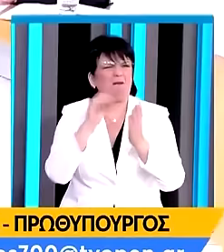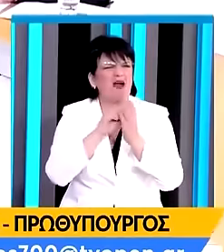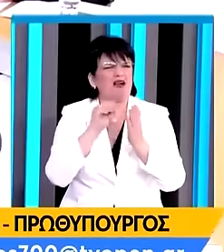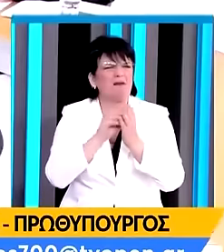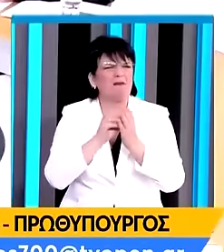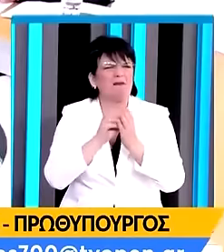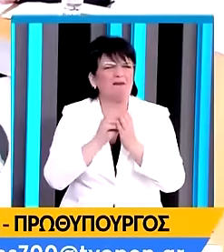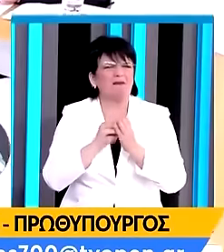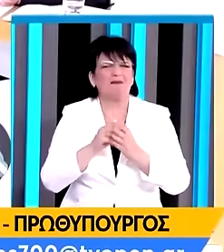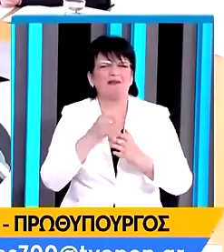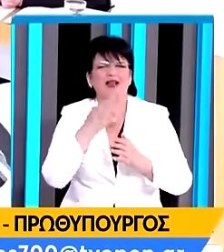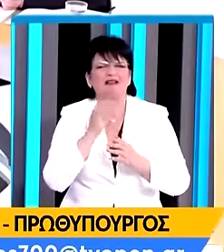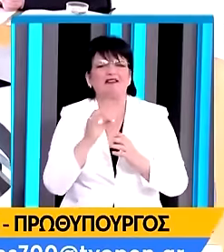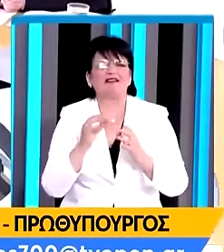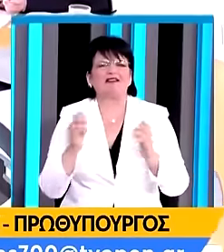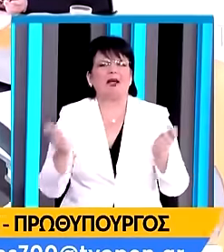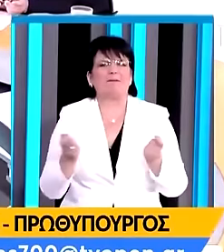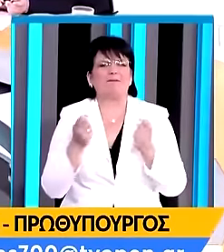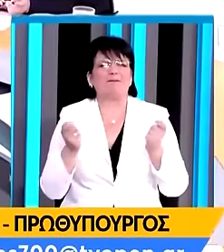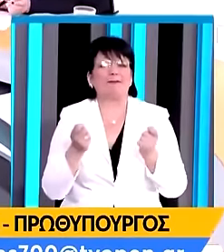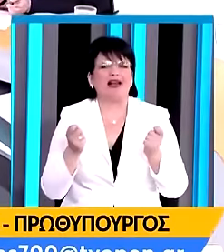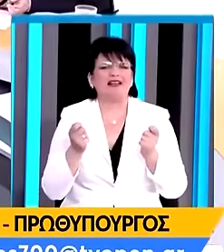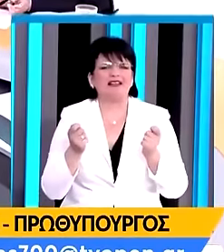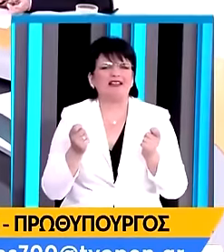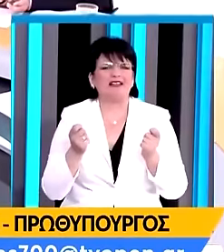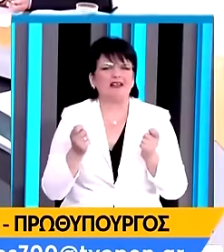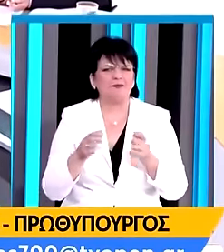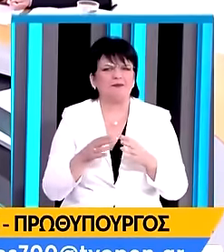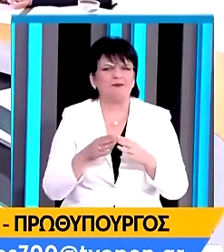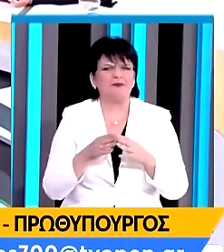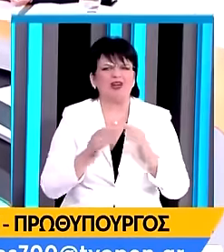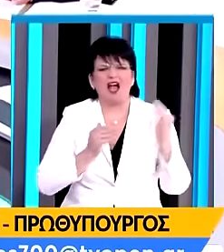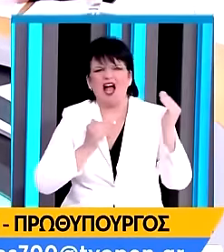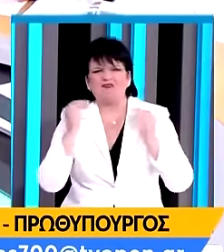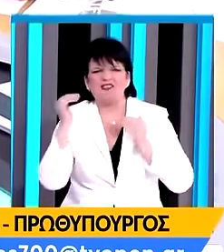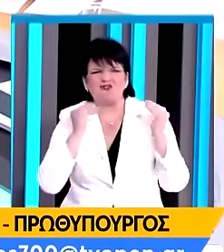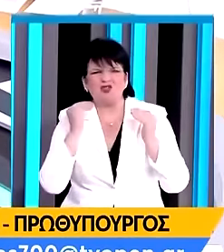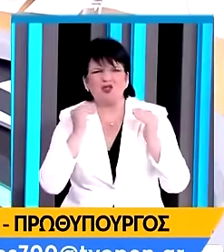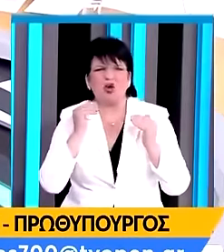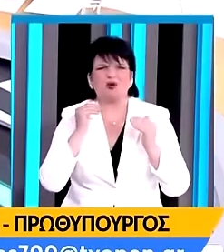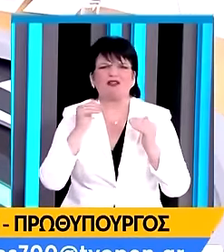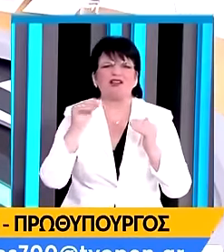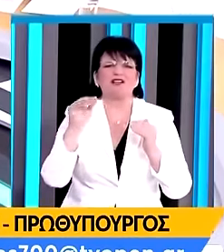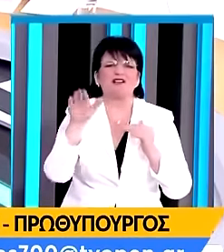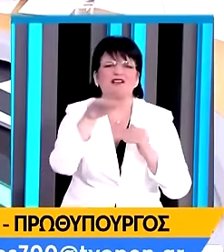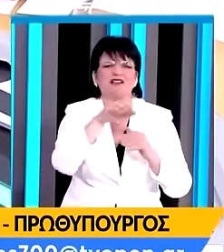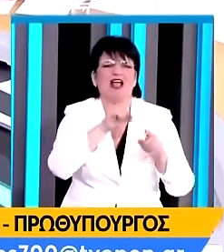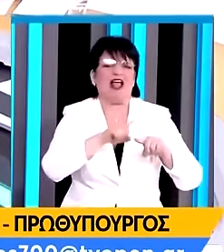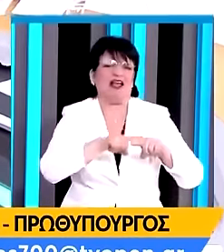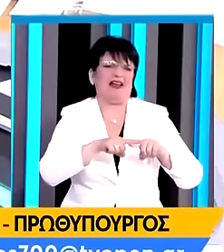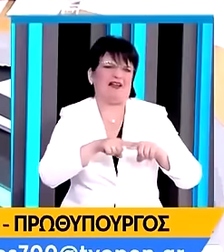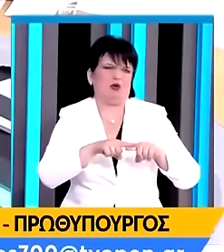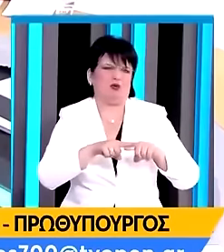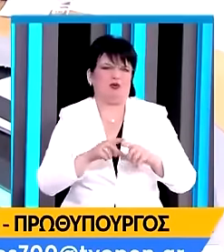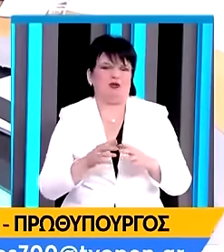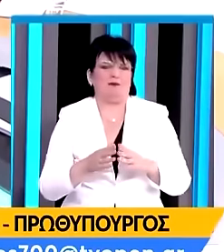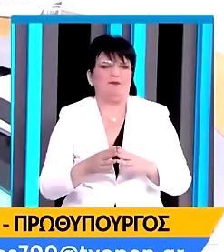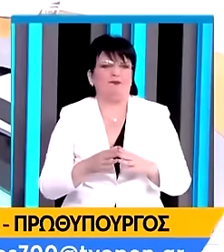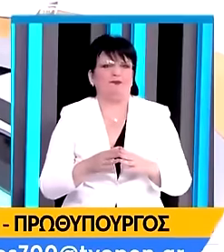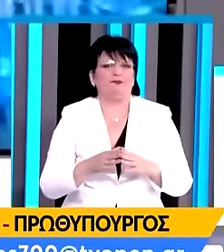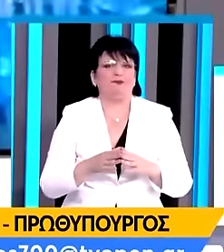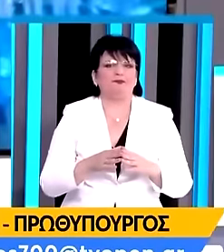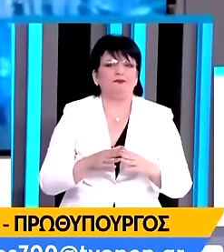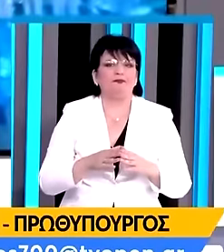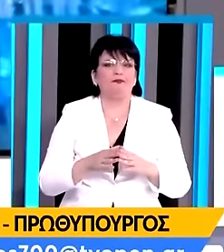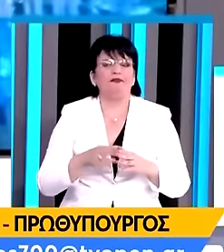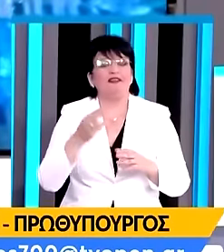μια προσβλητική για την πατρίδα μας ρητορική, αμφισβητώντας ουσιαστικά την ίδια την ελληνικότητα της Μακεδονίας. Ώστε με την πολιτεύση πάλι παίρνουμε στην